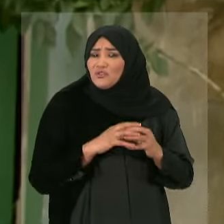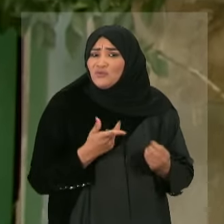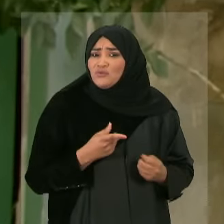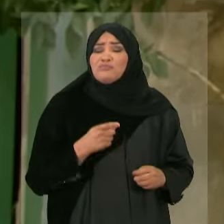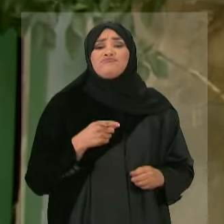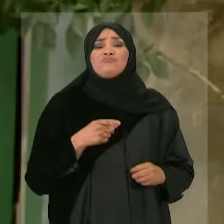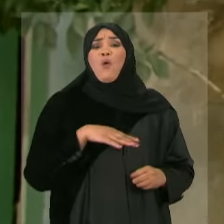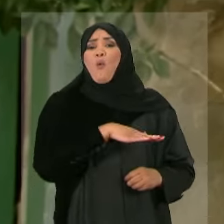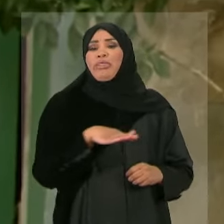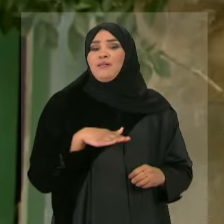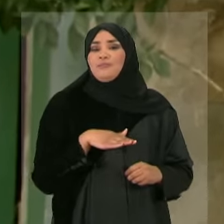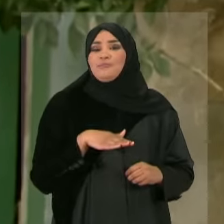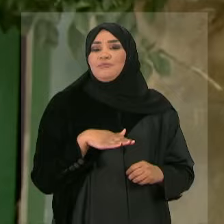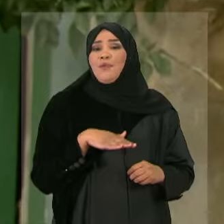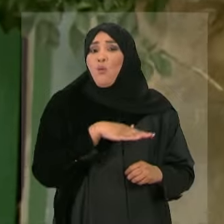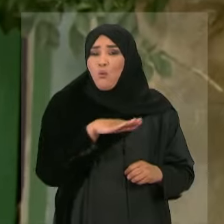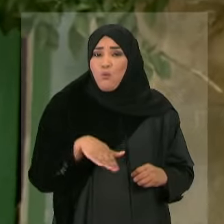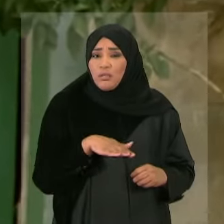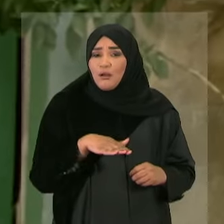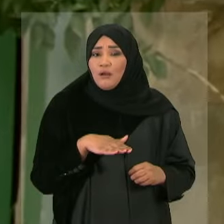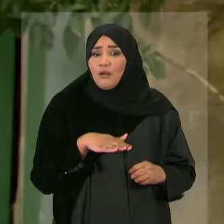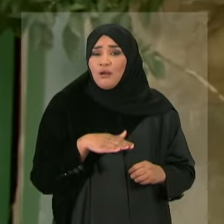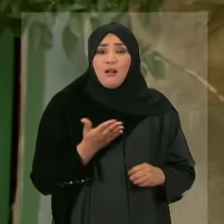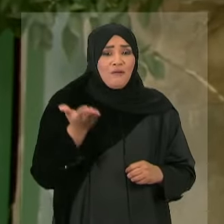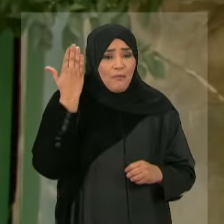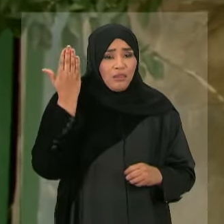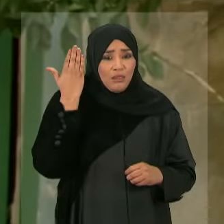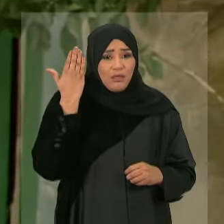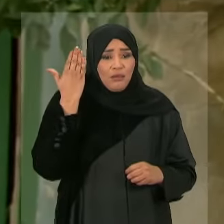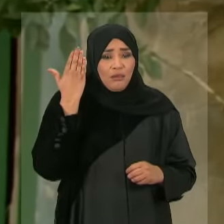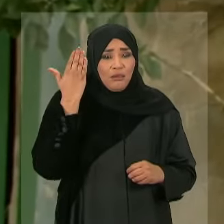حاضرك، ماضيك، مستقبلك، وهذا الأهم.